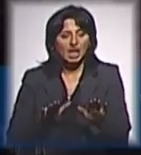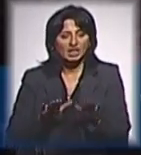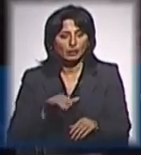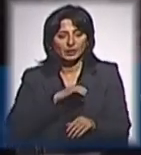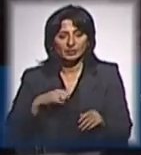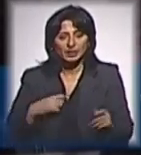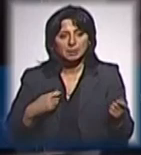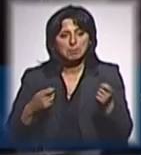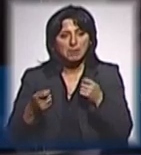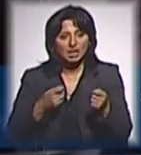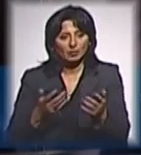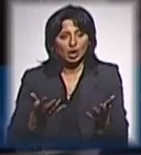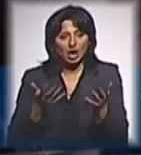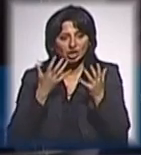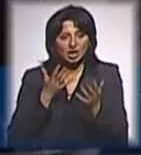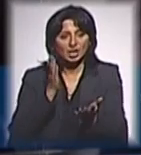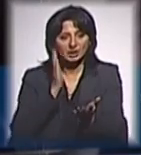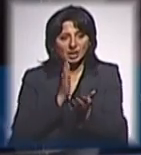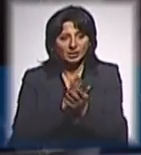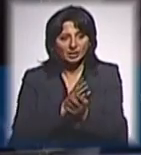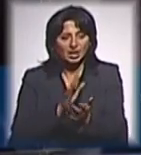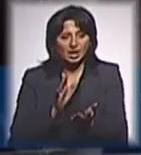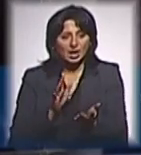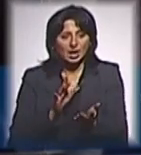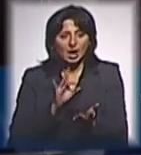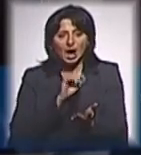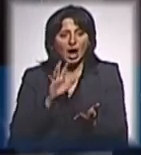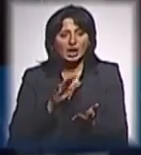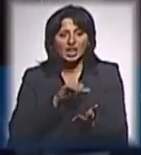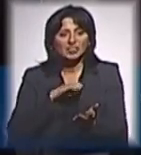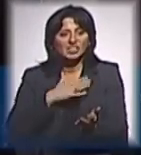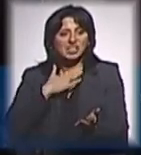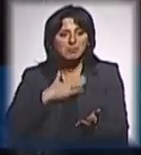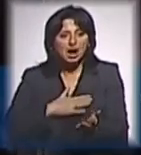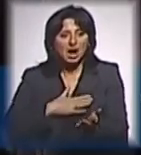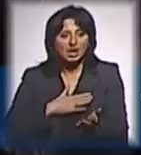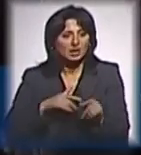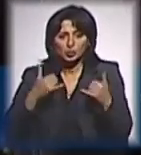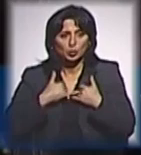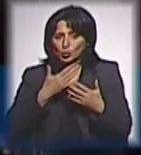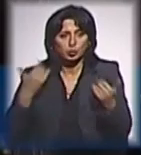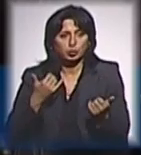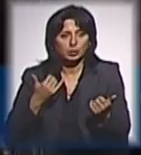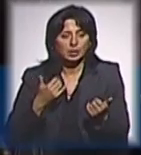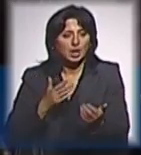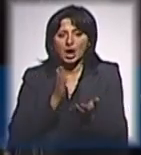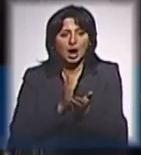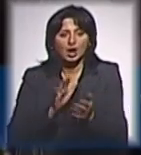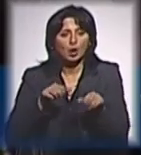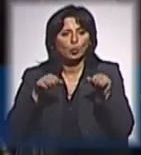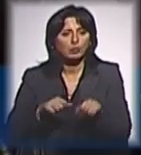ადგილობრივი თვითმმართველობა აშკარად არის არა თვითკმარი საქართველოში. არ არსებობს ადგილობრივი თვითმმართველობა. მას არ